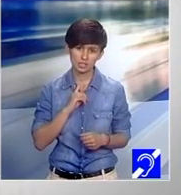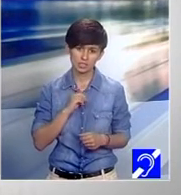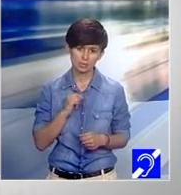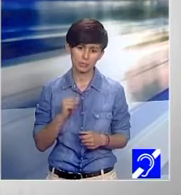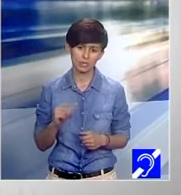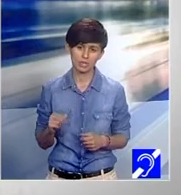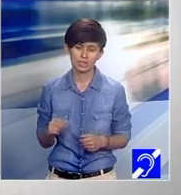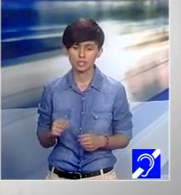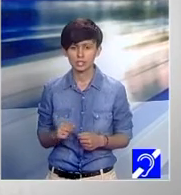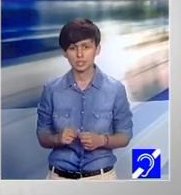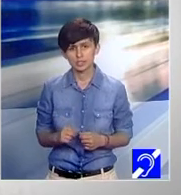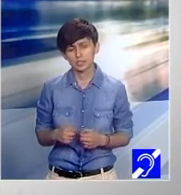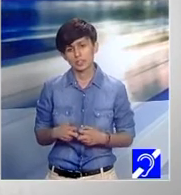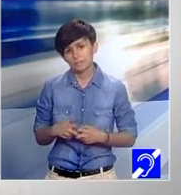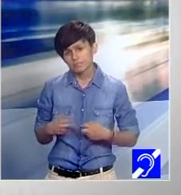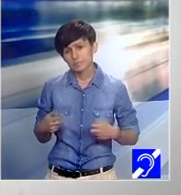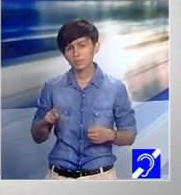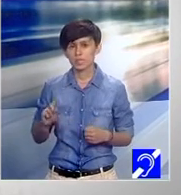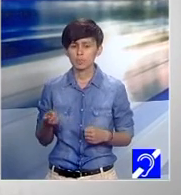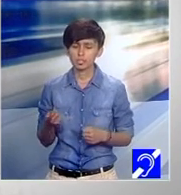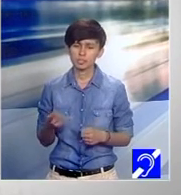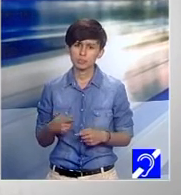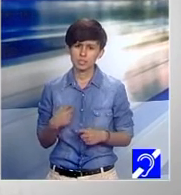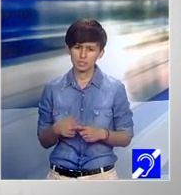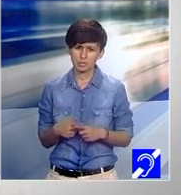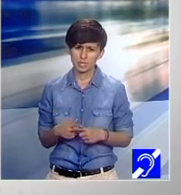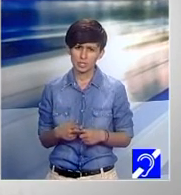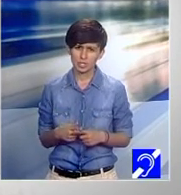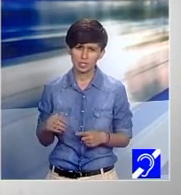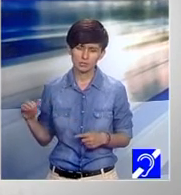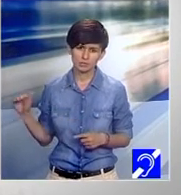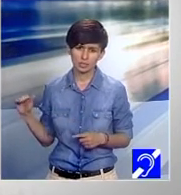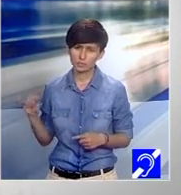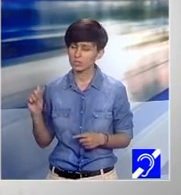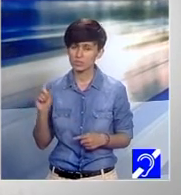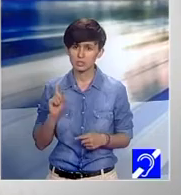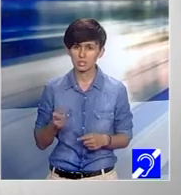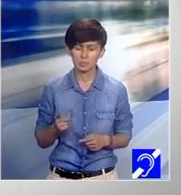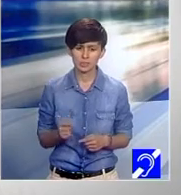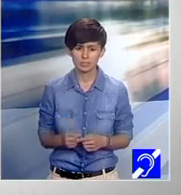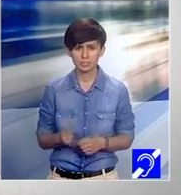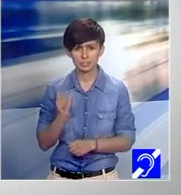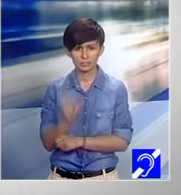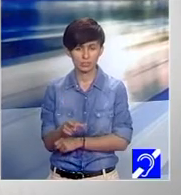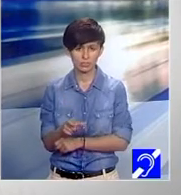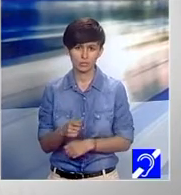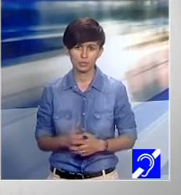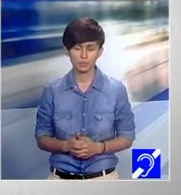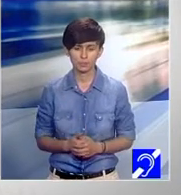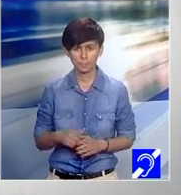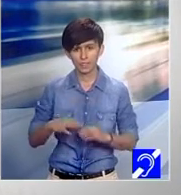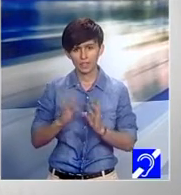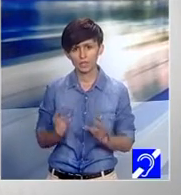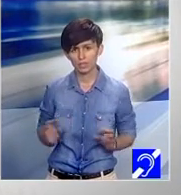dar o familie fără posibilități materiale, acel copil trebuie condamnat, deci el trebuie să aibă șansa. În schimb, România nu a înțeles